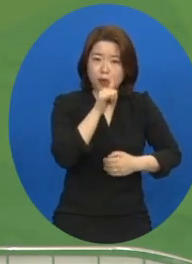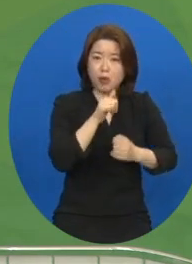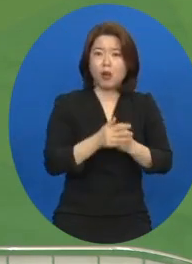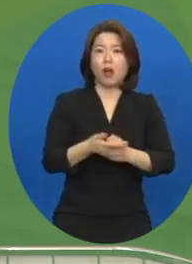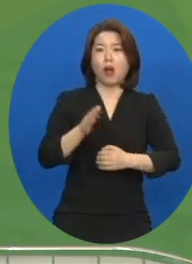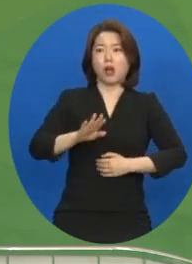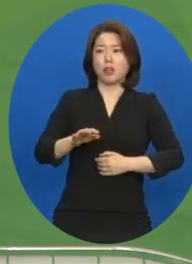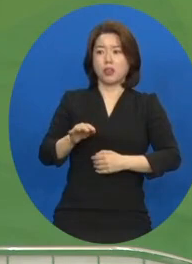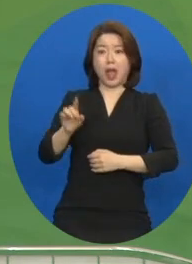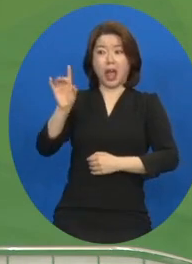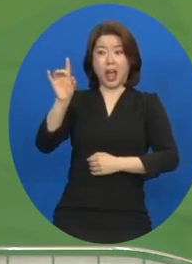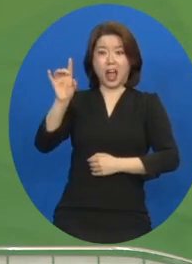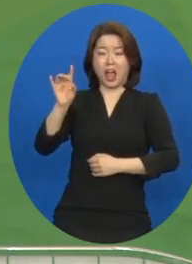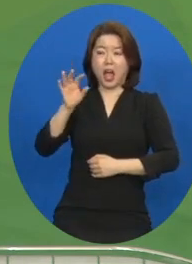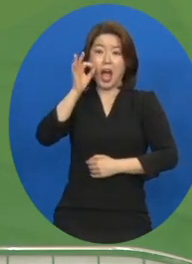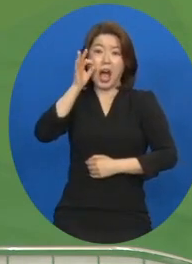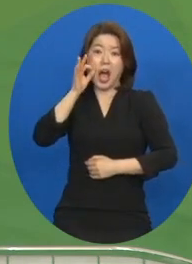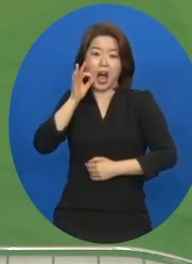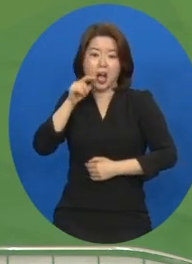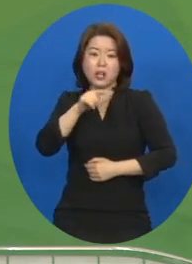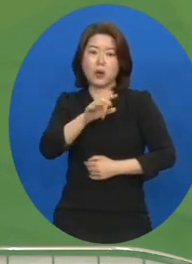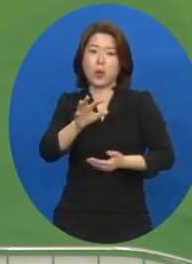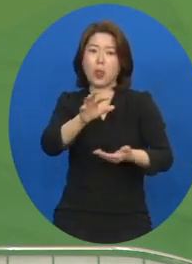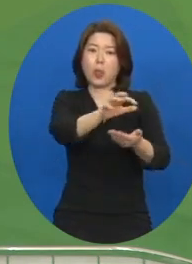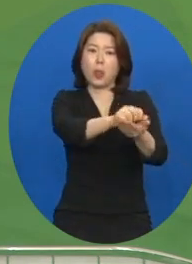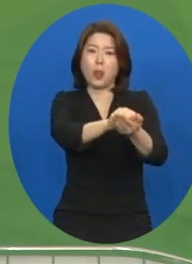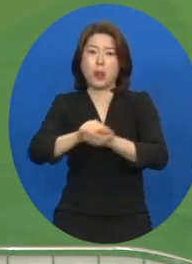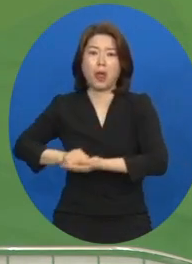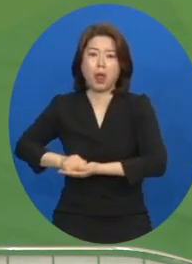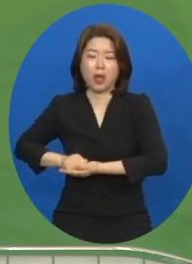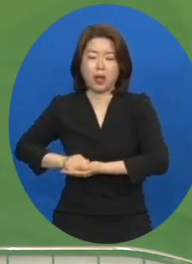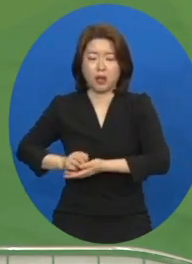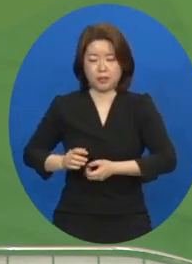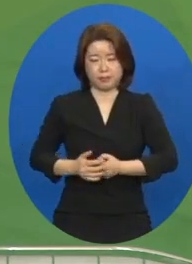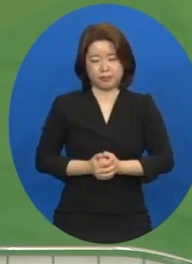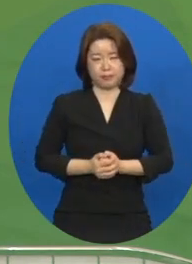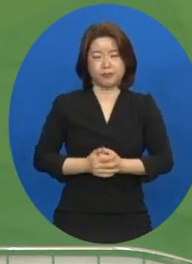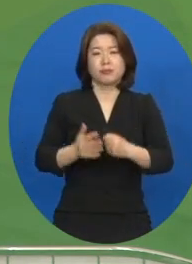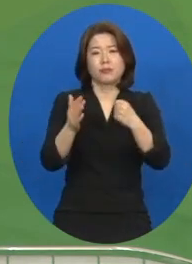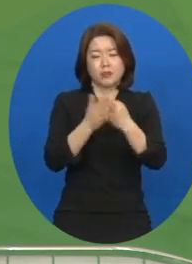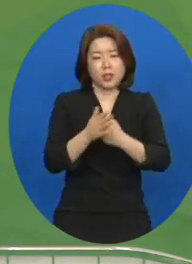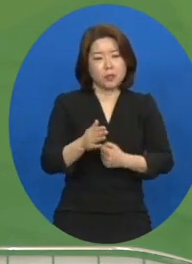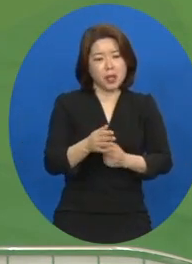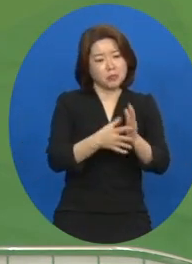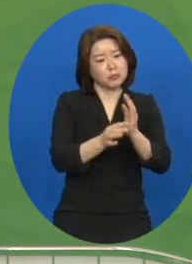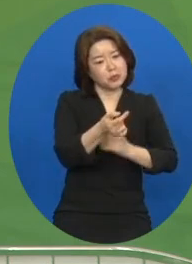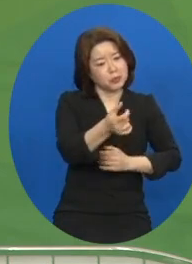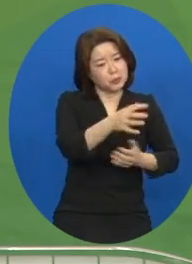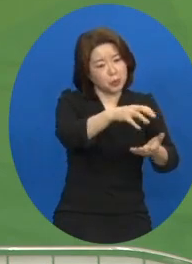거기에 손을 댄 거예요. 그러니 아간은 그저 물건 얼마를 훔친 게 아니고